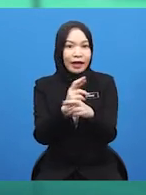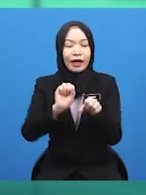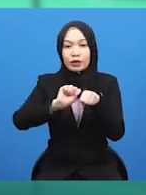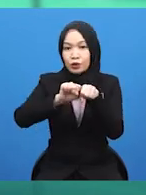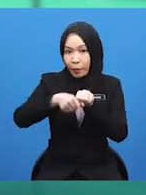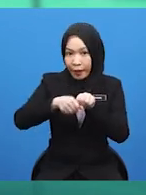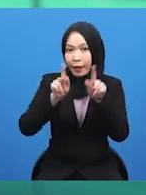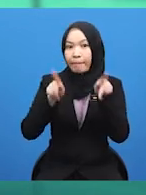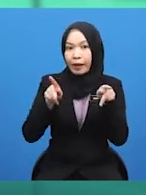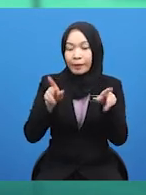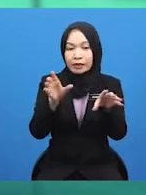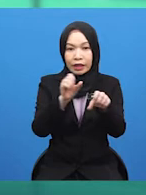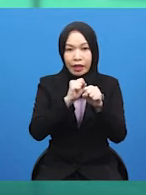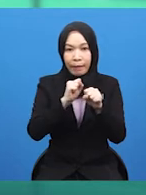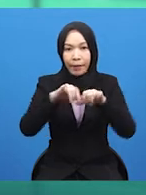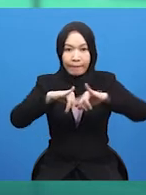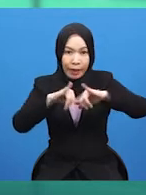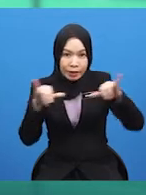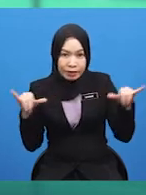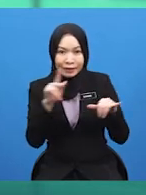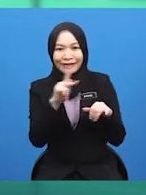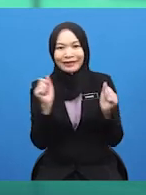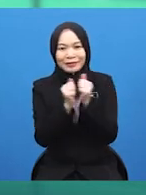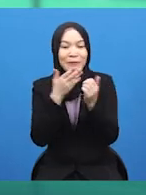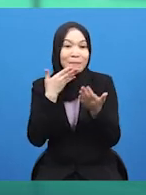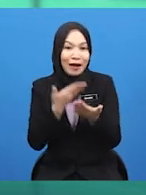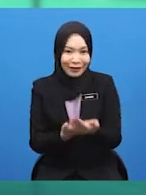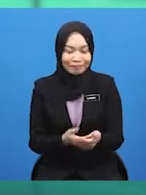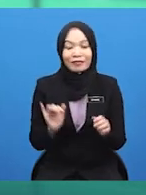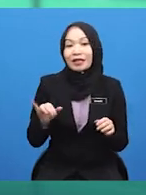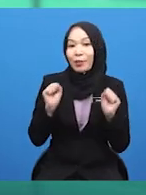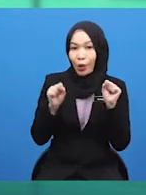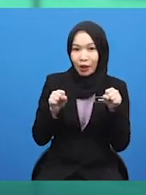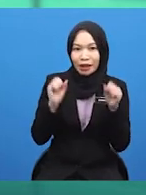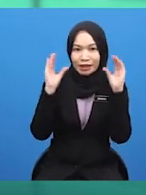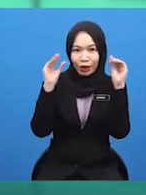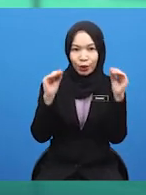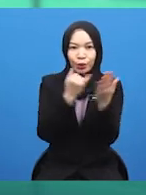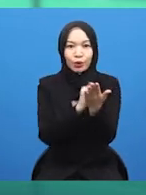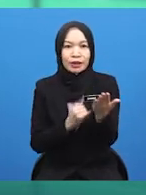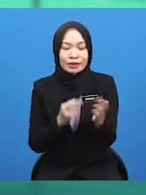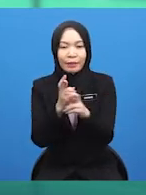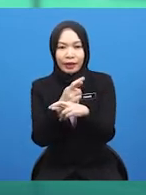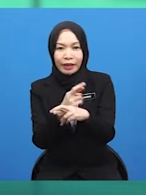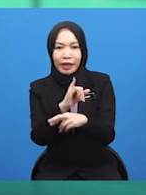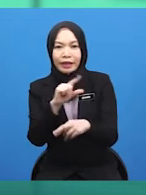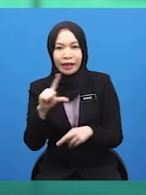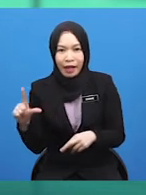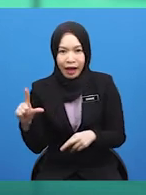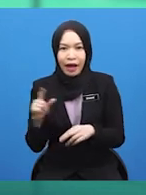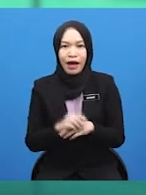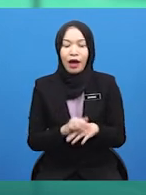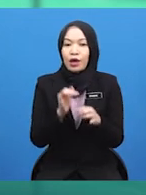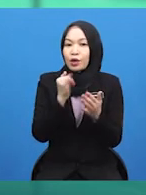nampak membezakan di antara lukisan pengkaryaan dengan lukisan perekaan. Silakan cikgu. Boleh cikgu Don. Okey. Lukisan perekaan. Lukisan perekaan